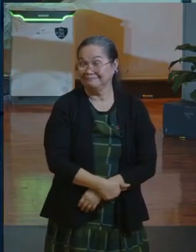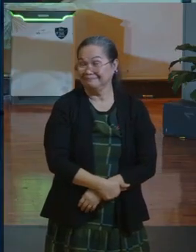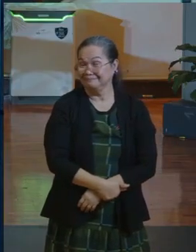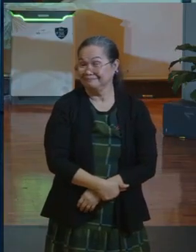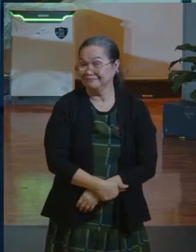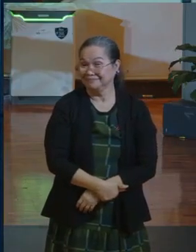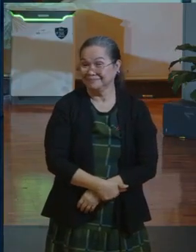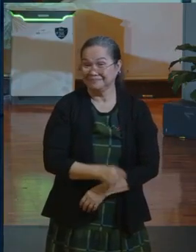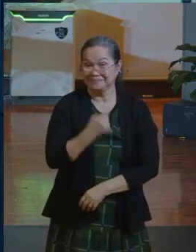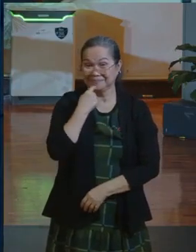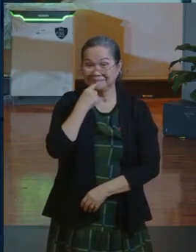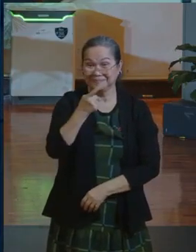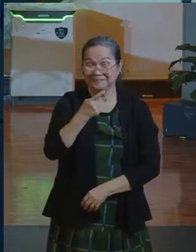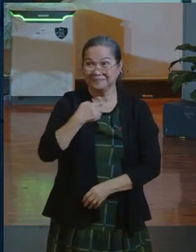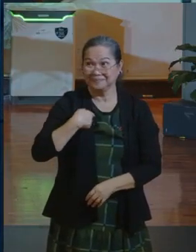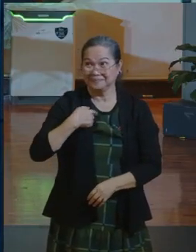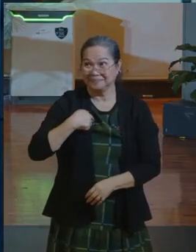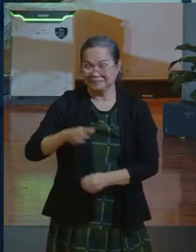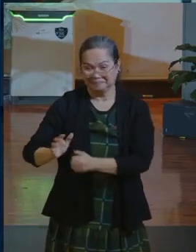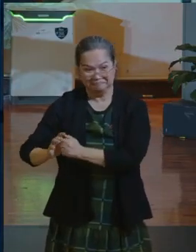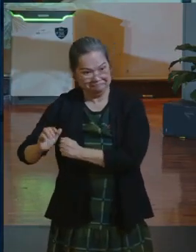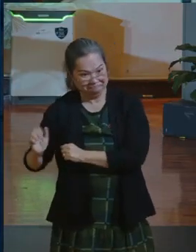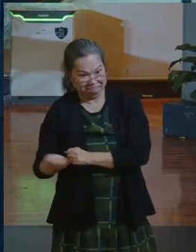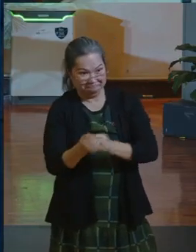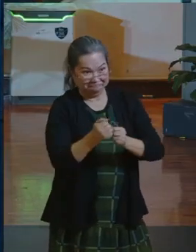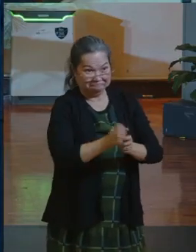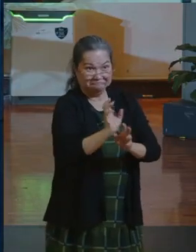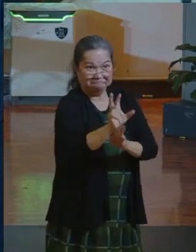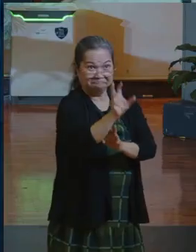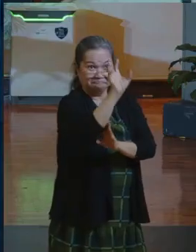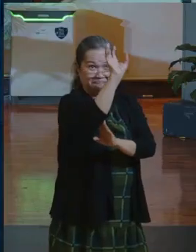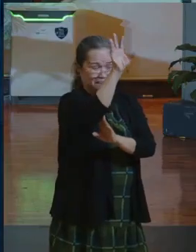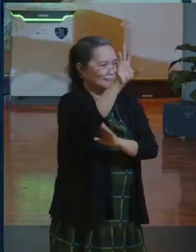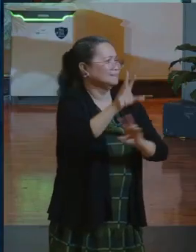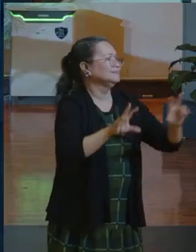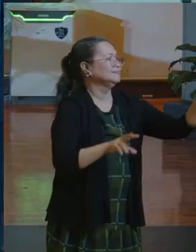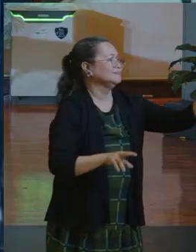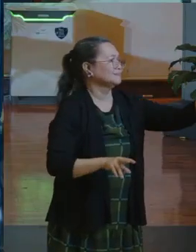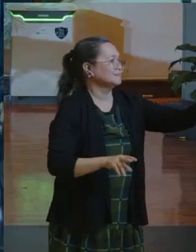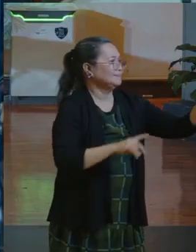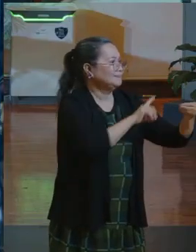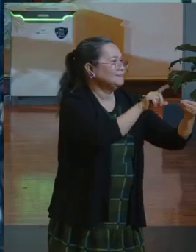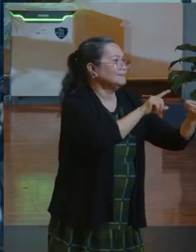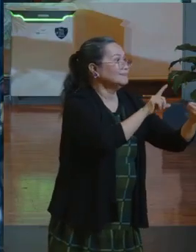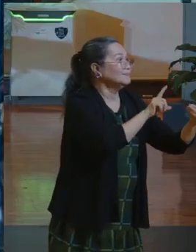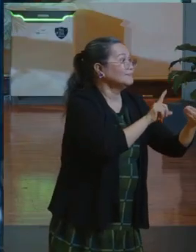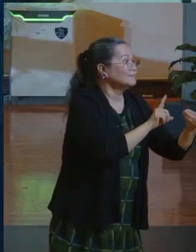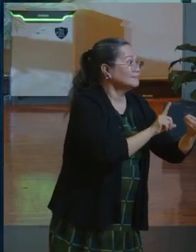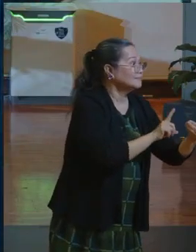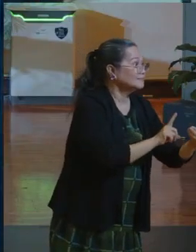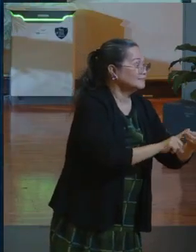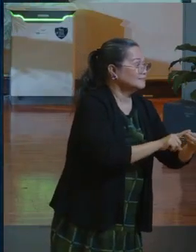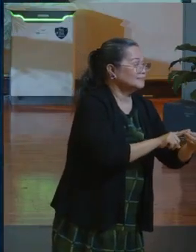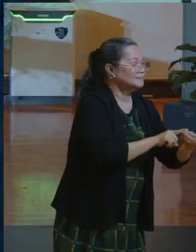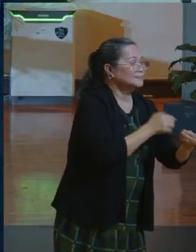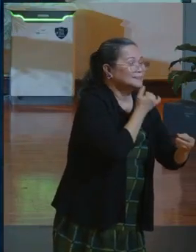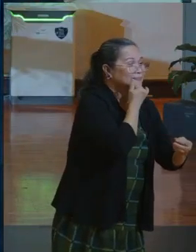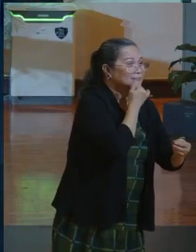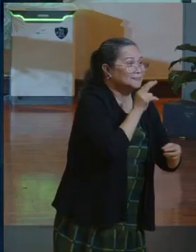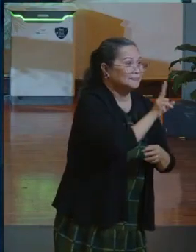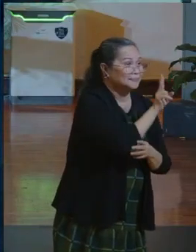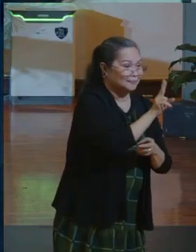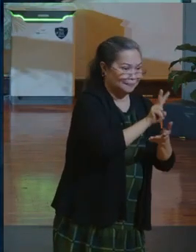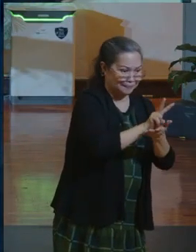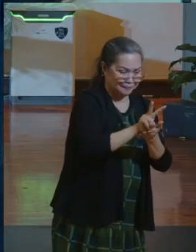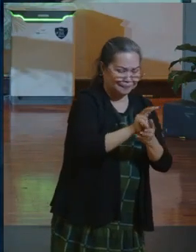hindi para manalos ng tennis match kung makashoot ng basketball. Hindi po. Ginagamit po sa maling parahan. Yung verse